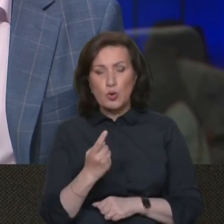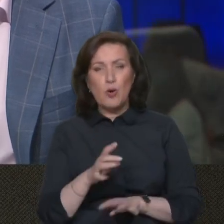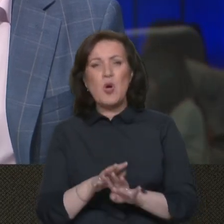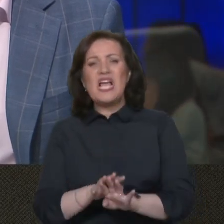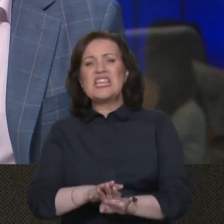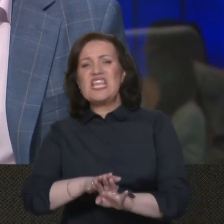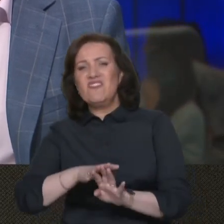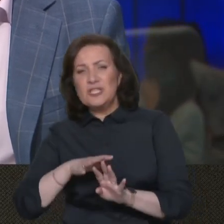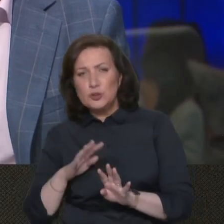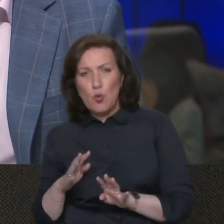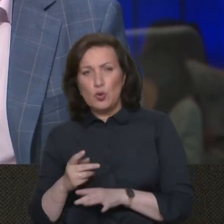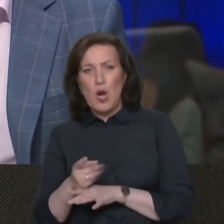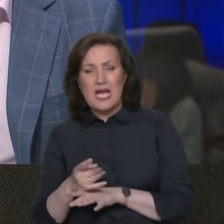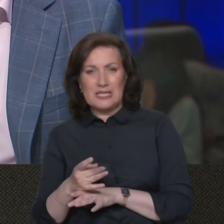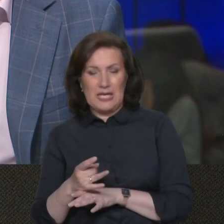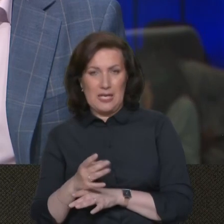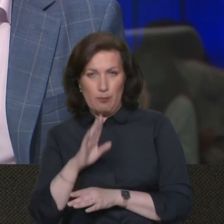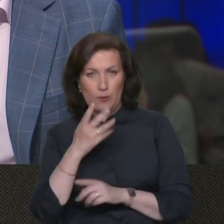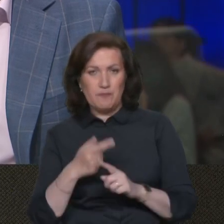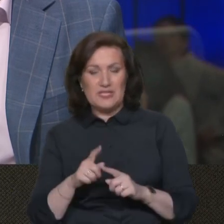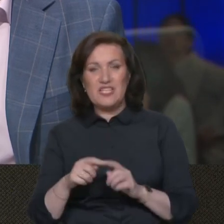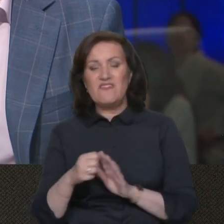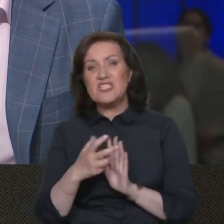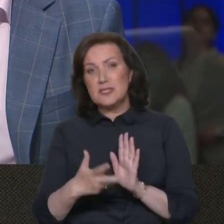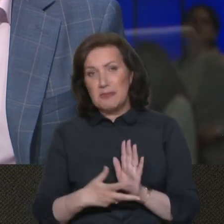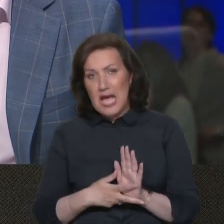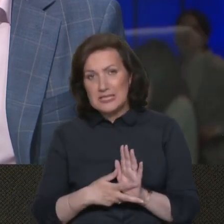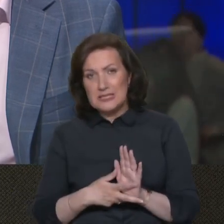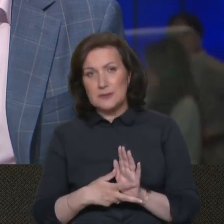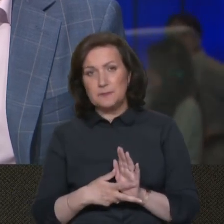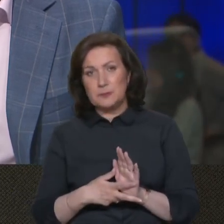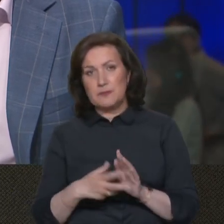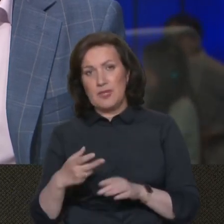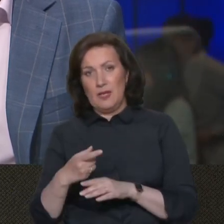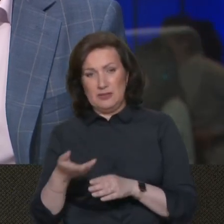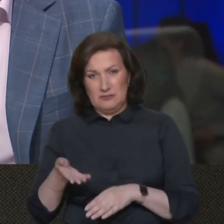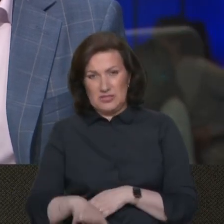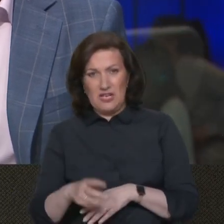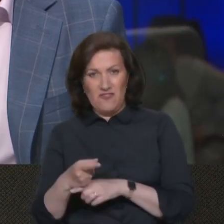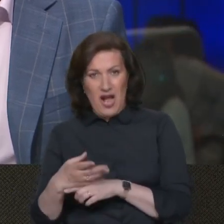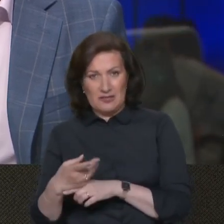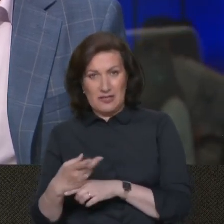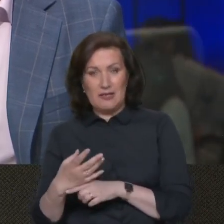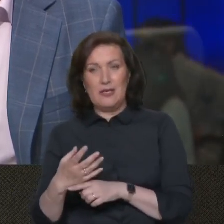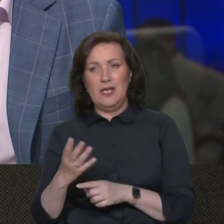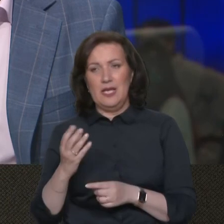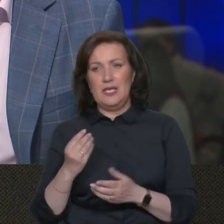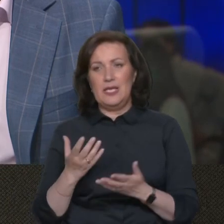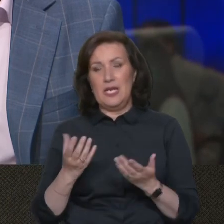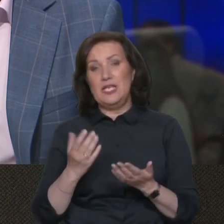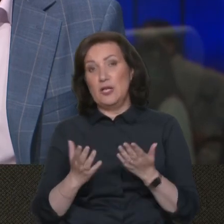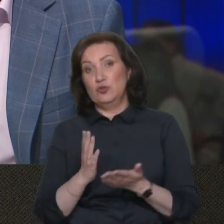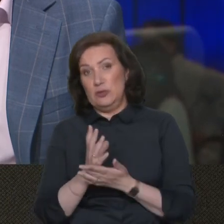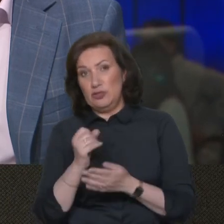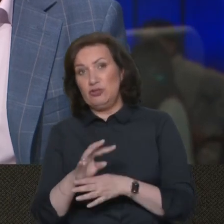дивізіону артилерії противника. То мінімум 18 стволів артилерії або там, що додаються системи залпового